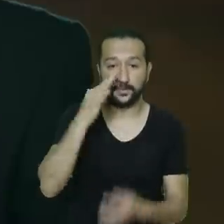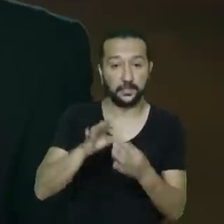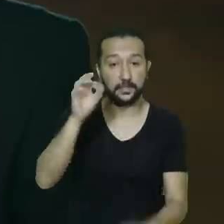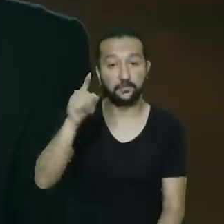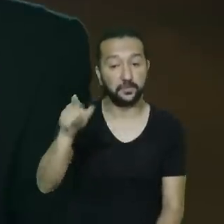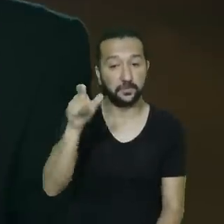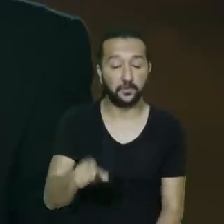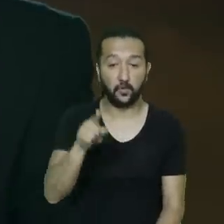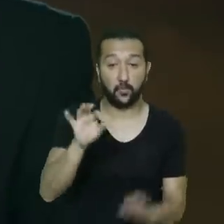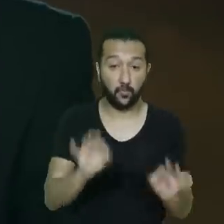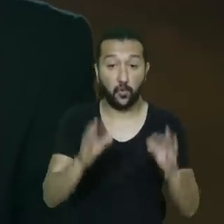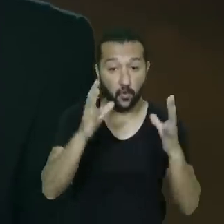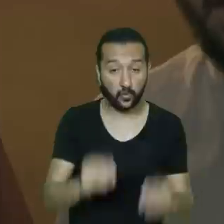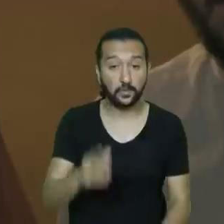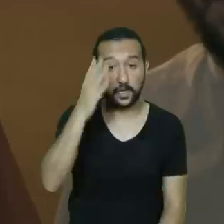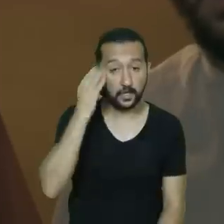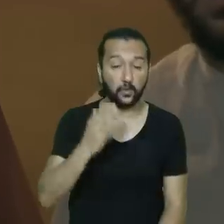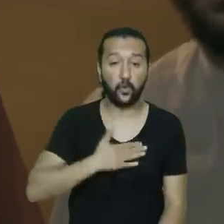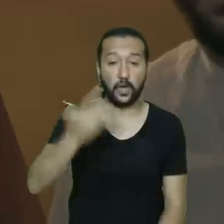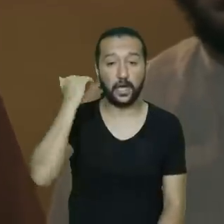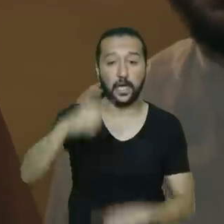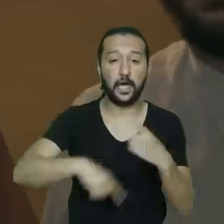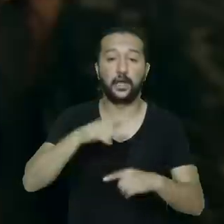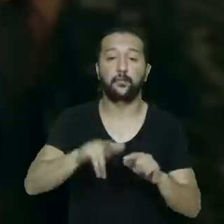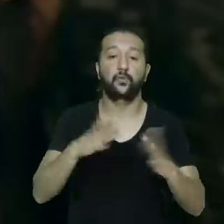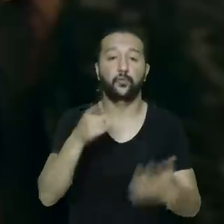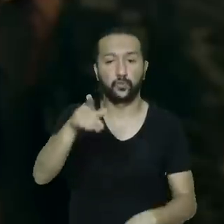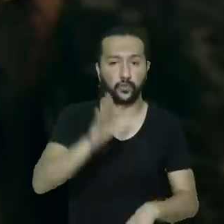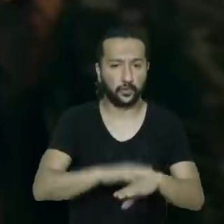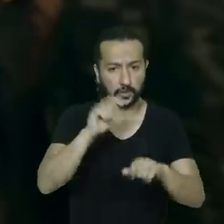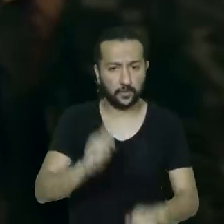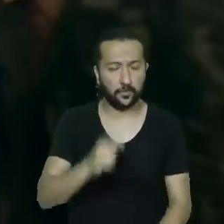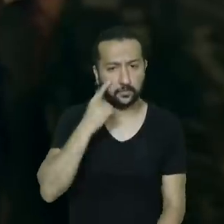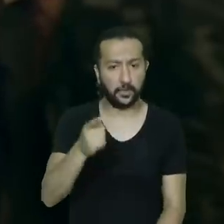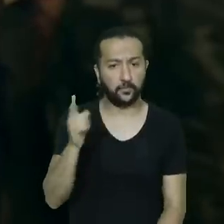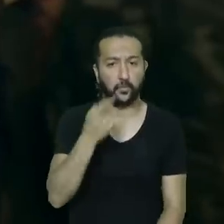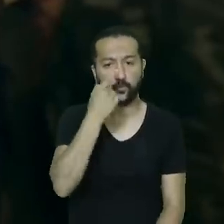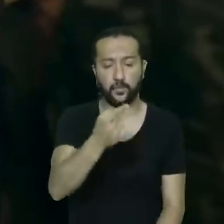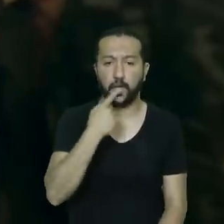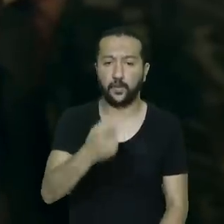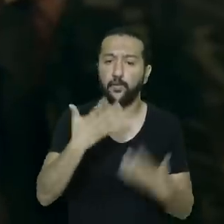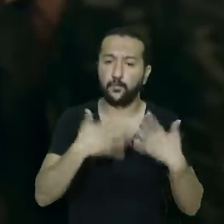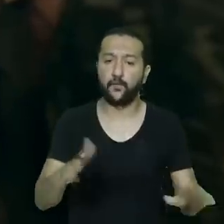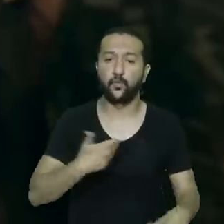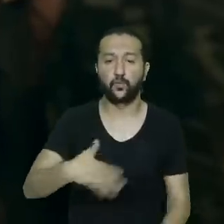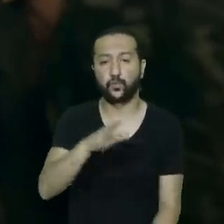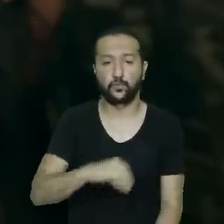Sadıç. Bu öyle olayla ardın önünü aramıyordu biliyor musun? Bunun yaptığın bak gari. Mahvolduk biz